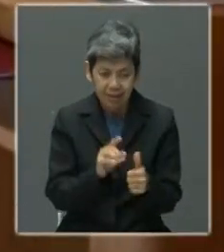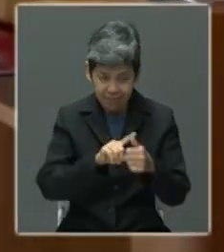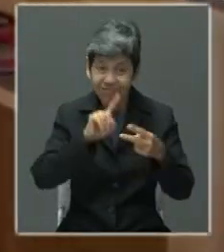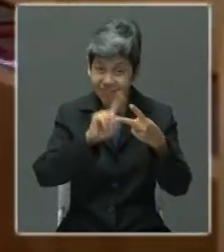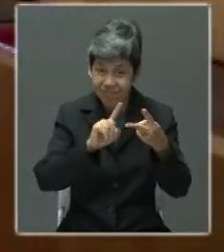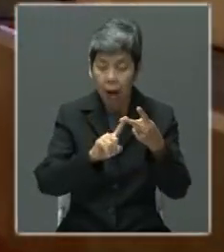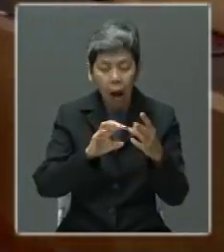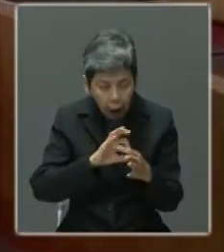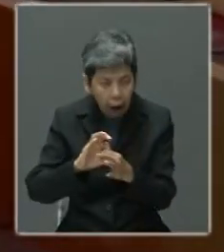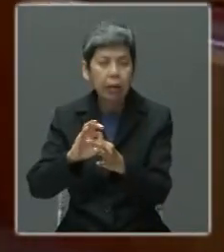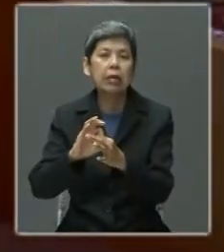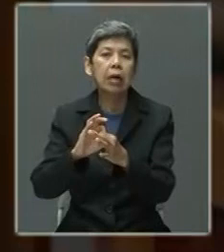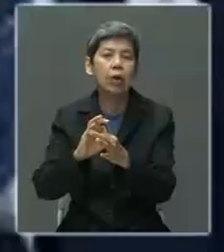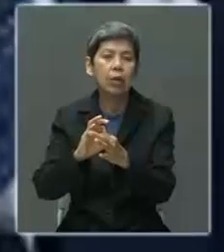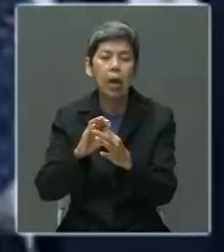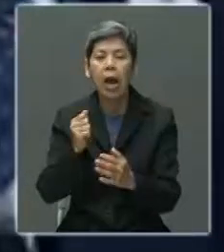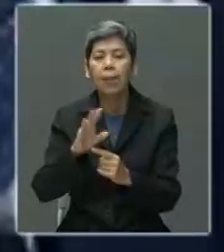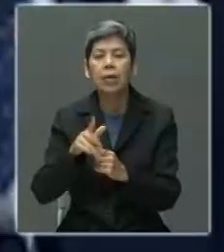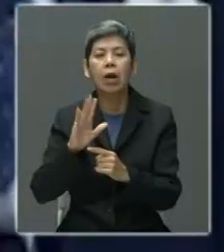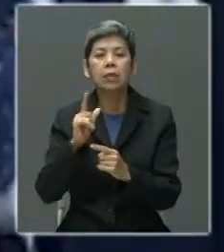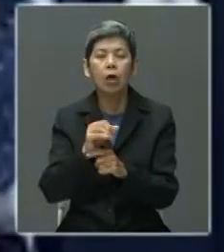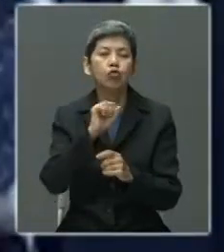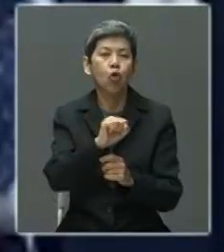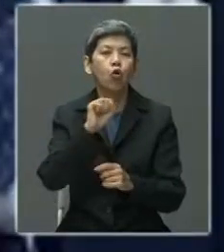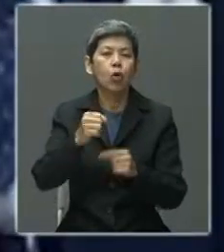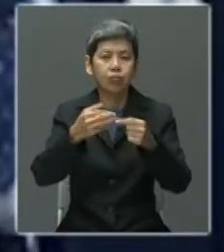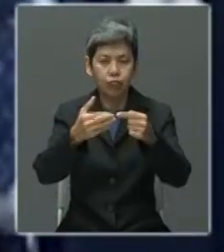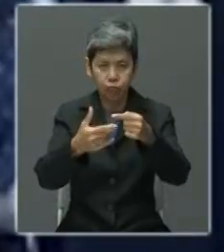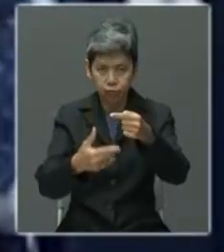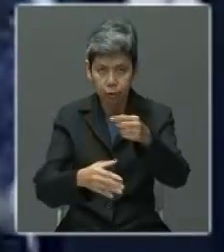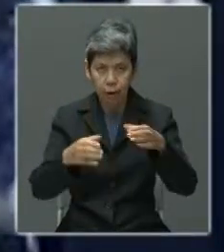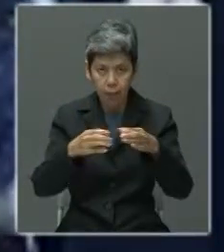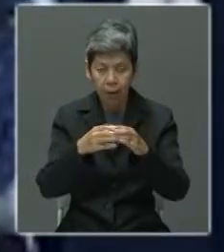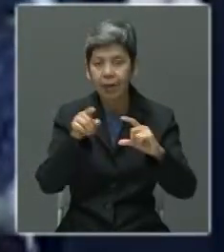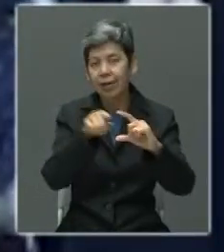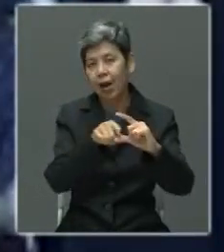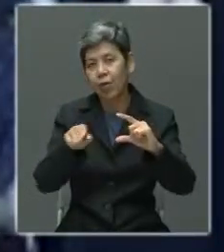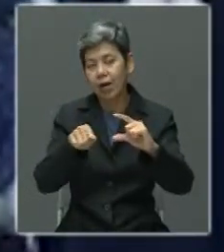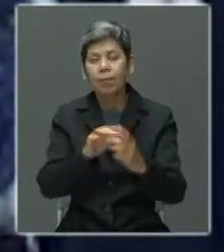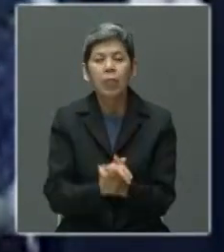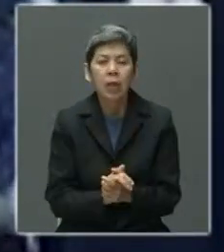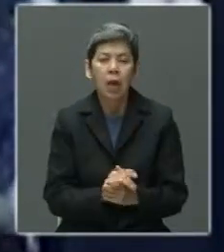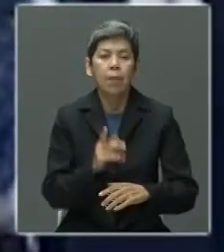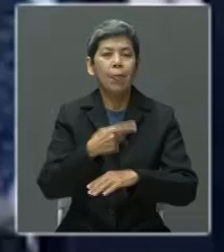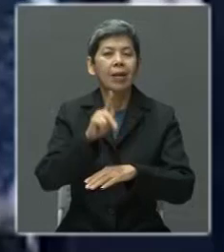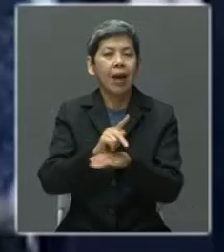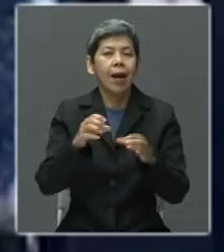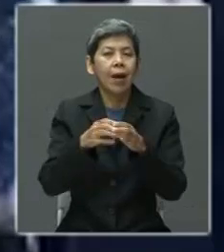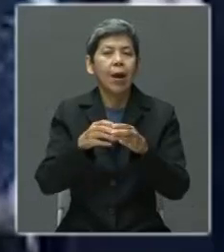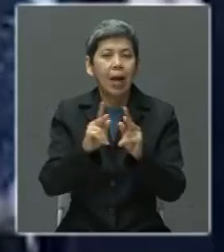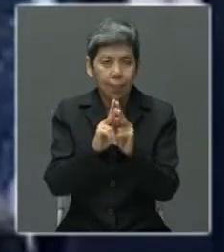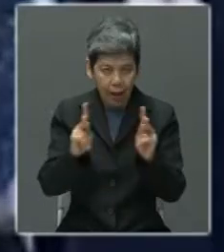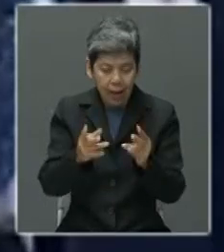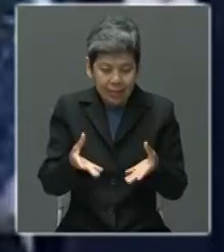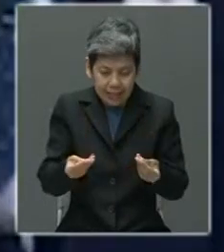ครับที่เข้ามาเกี่ยวข้องคือนายอภิชาติสิริสุนทรส.ส.บัญชีรายชื่อพรรคก้าวไกลครับในฐานะประธานคณะกรรมการที่ดินทรั